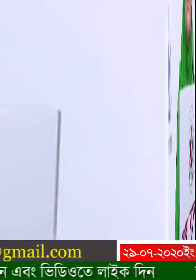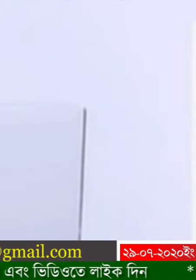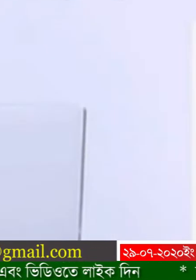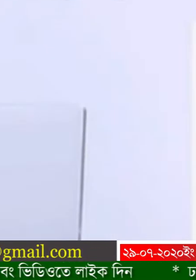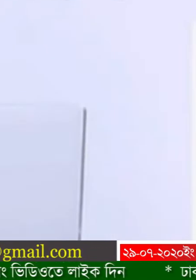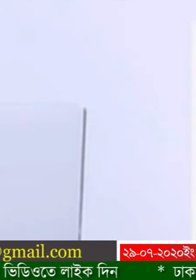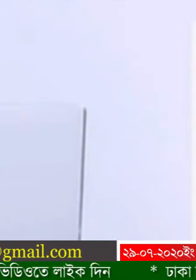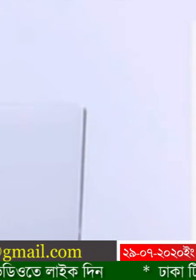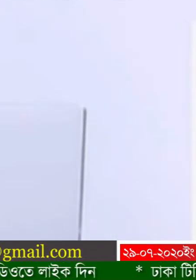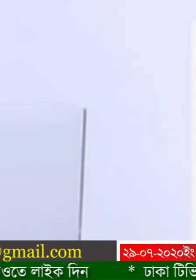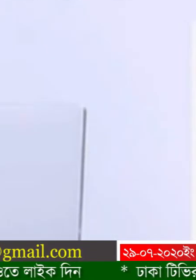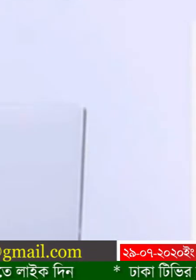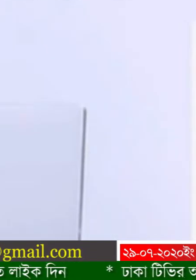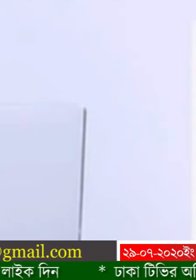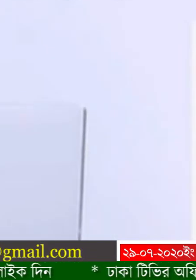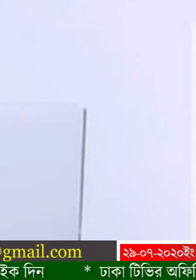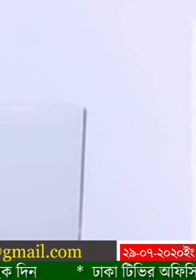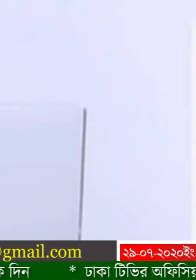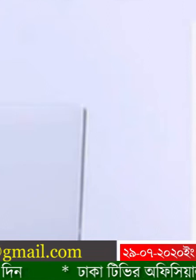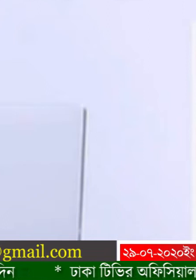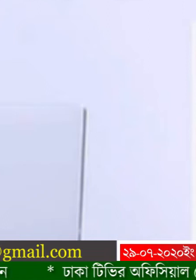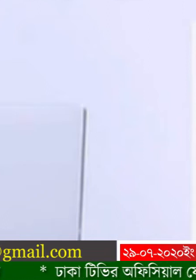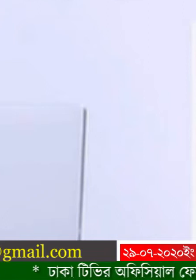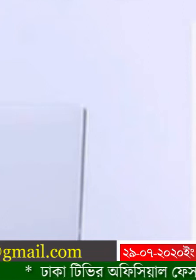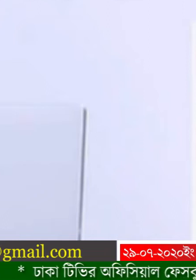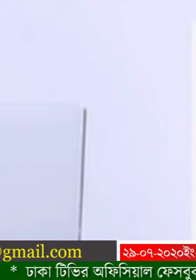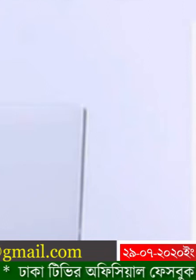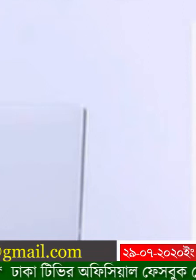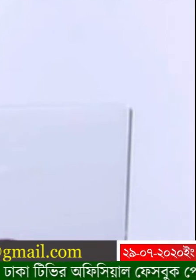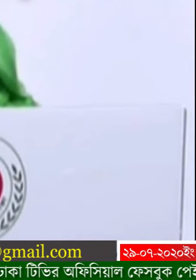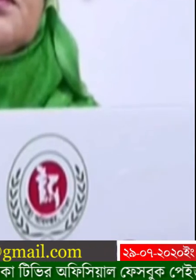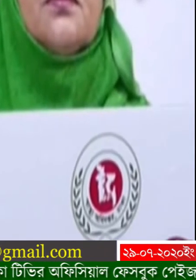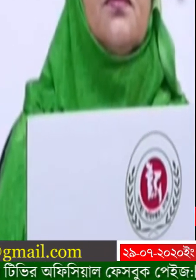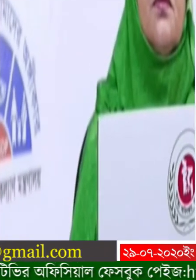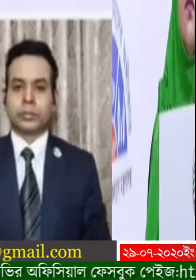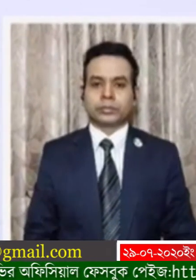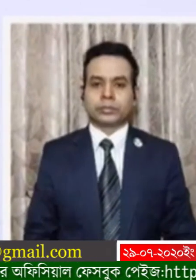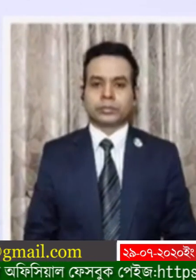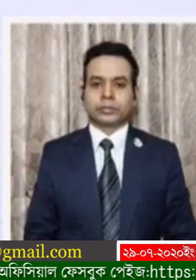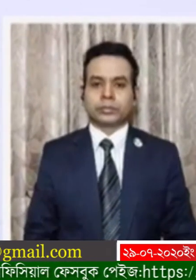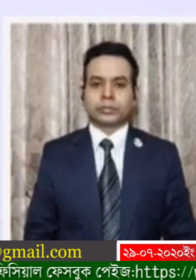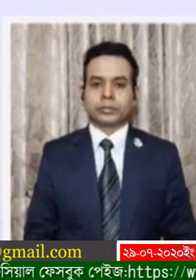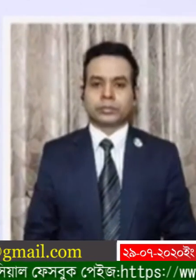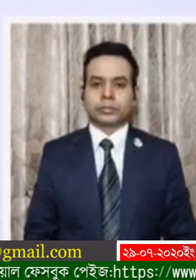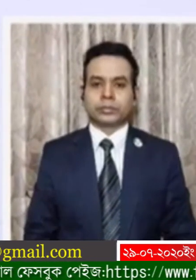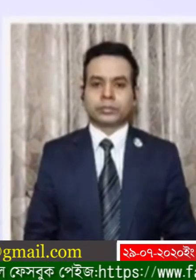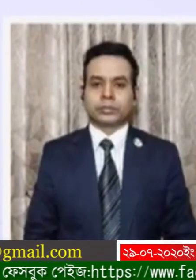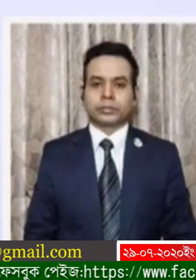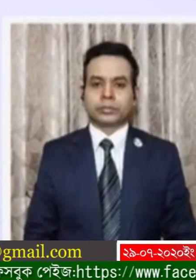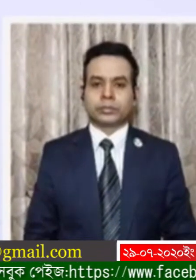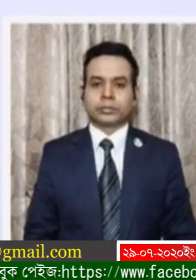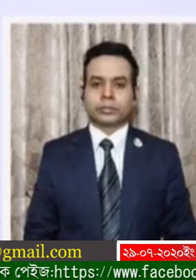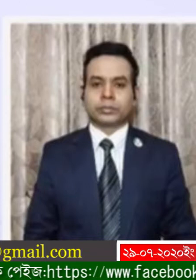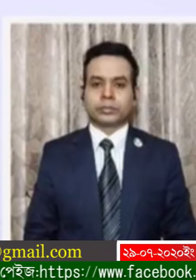PSI ল্যাবরেটরিতে নমুনা পরীক্ষার তথ্য তুলে ধরেন তিনি। জানান, করোনা ভাইরাস সংক্রান্তে শনাক্ত গত